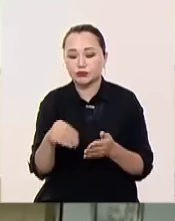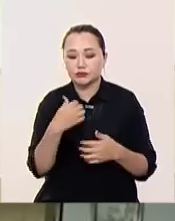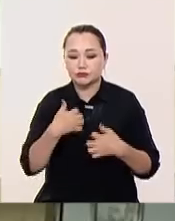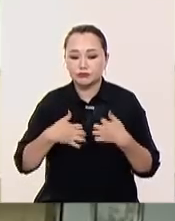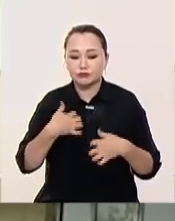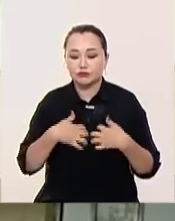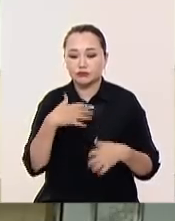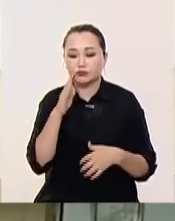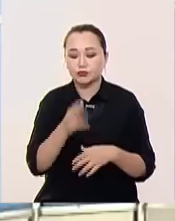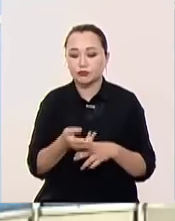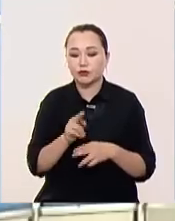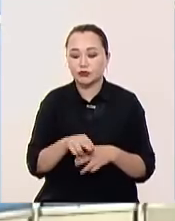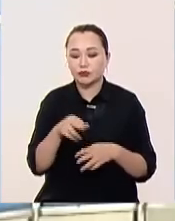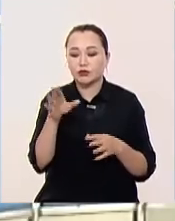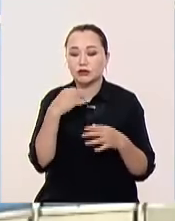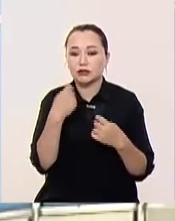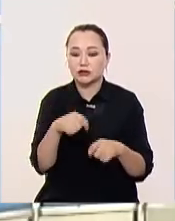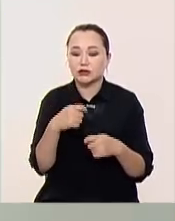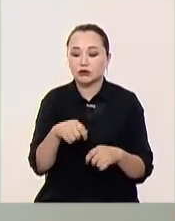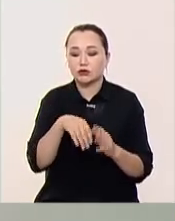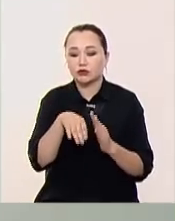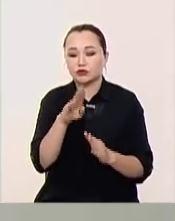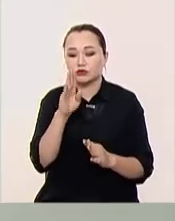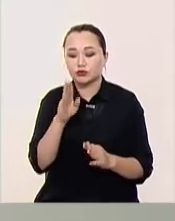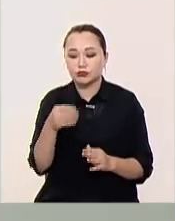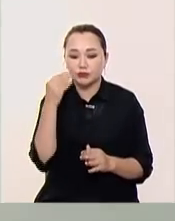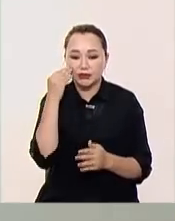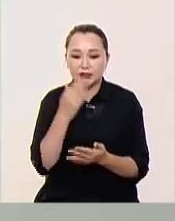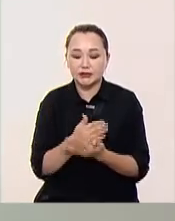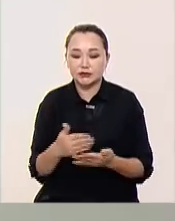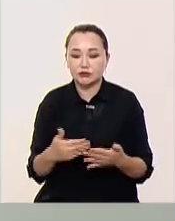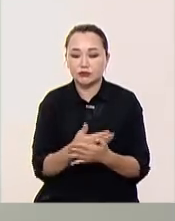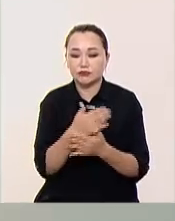асығады. Сондықтан сауда саттық жасалады деген пікірде. Жаңа үйлердің